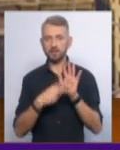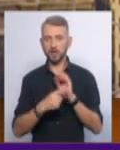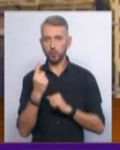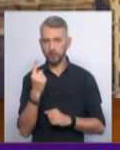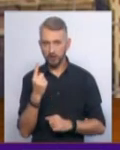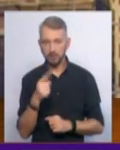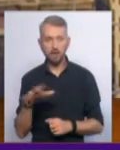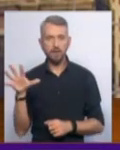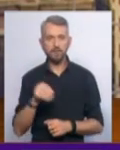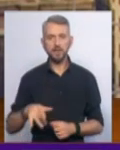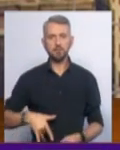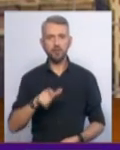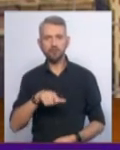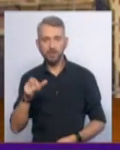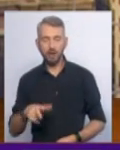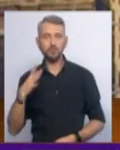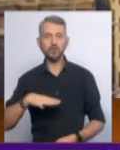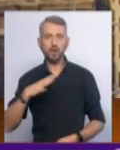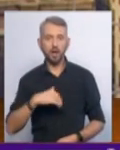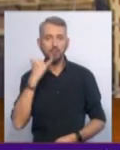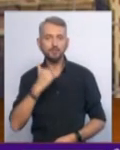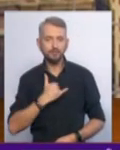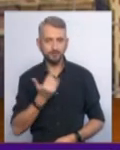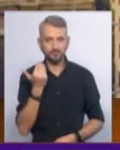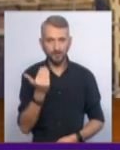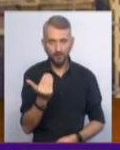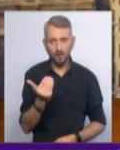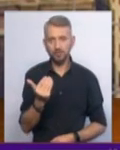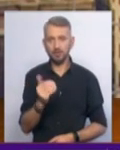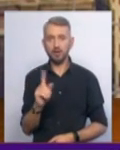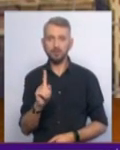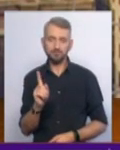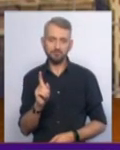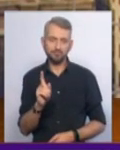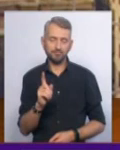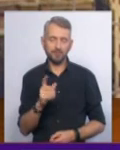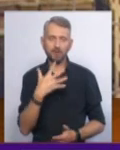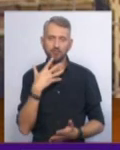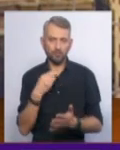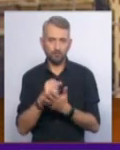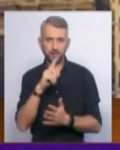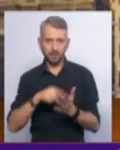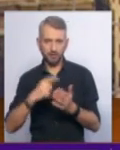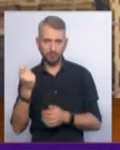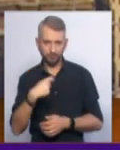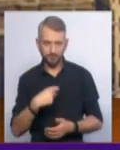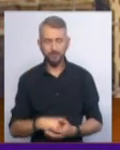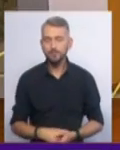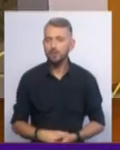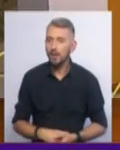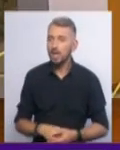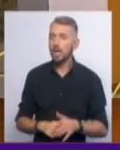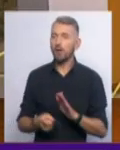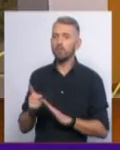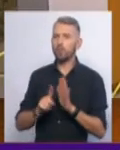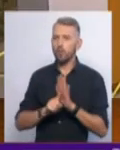223-0971. Всіх печерян ми чекаємо сьогодні, щоб ви долучилися, поставили нам ваші запитання. Пане Михайло, ну, почали ми вже